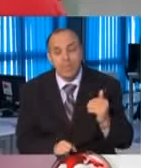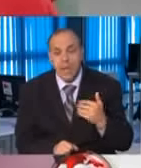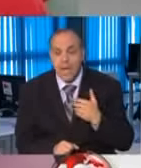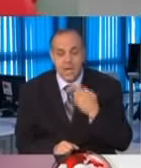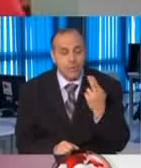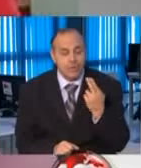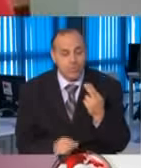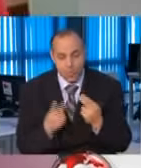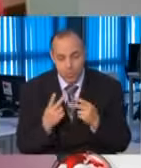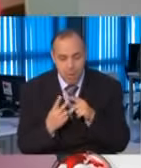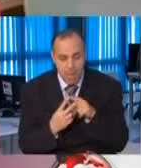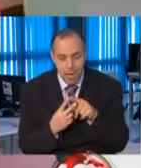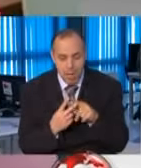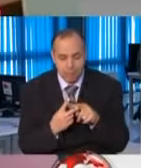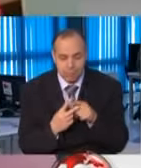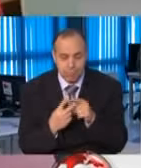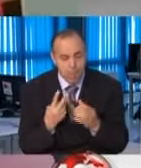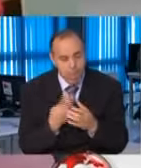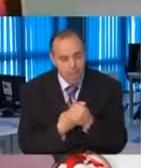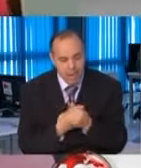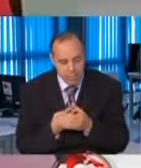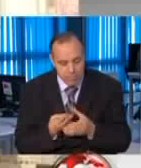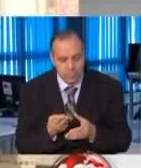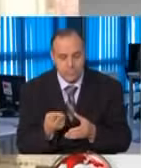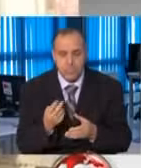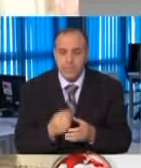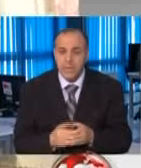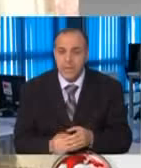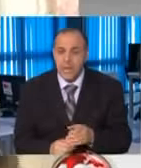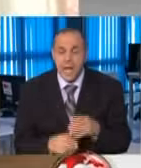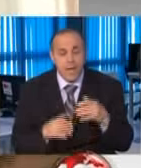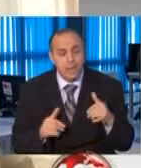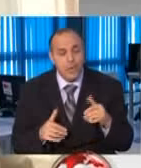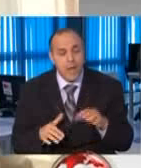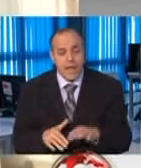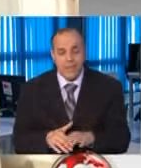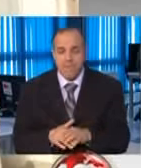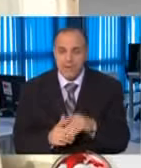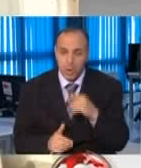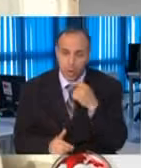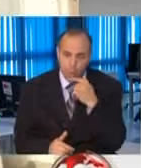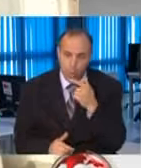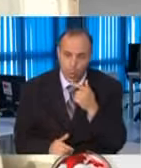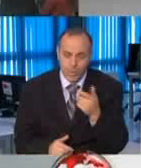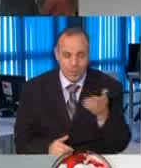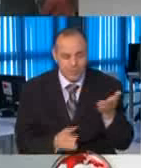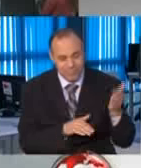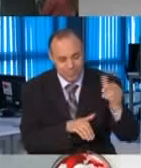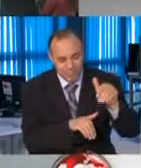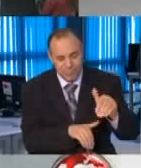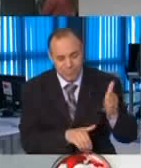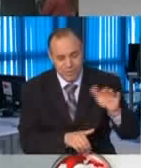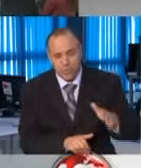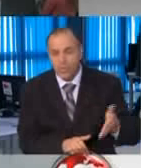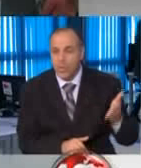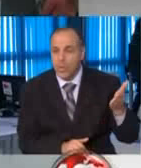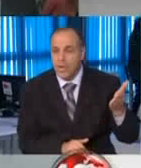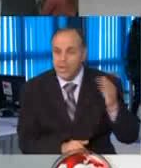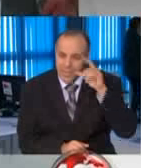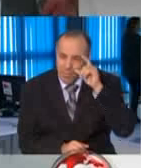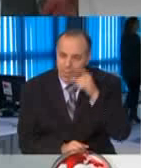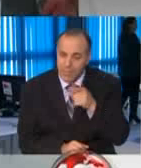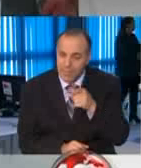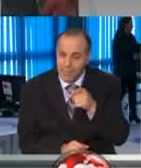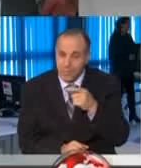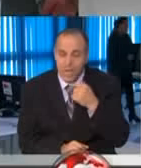نجموش الزوز مسارات هذوما نفصلهم على بعضهم، يمشيوا بالتوازي. رغم الأجواء الاحتفالية التي طبعت ساحة الشهيد محمد البوعزيزي في سيدي بوزيد،